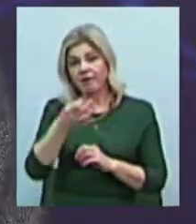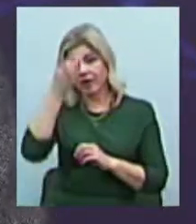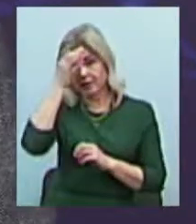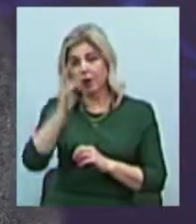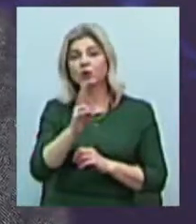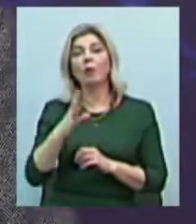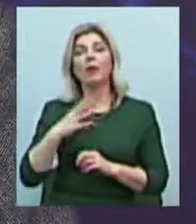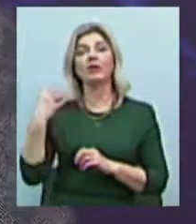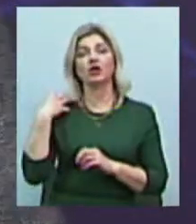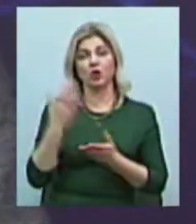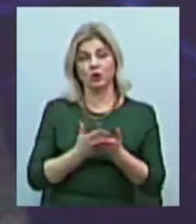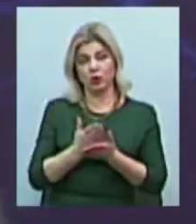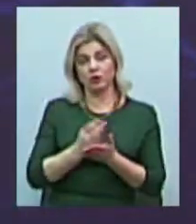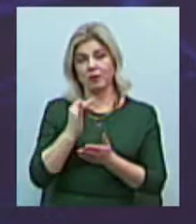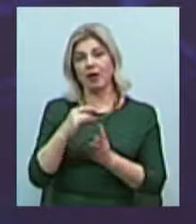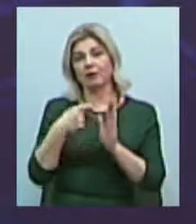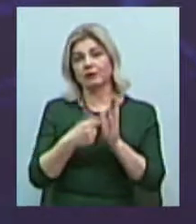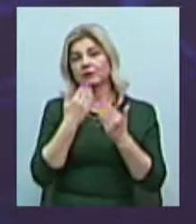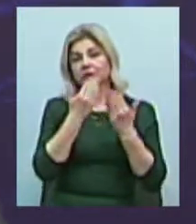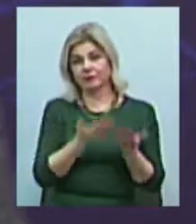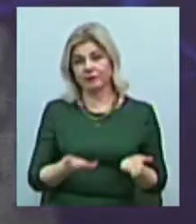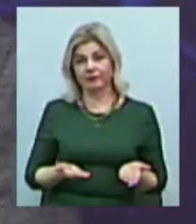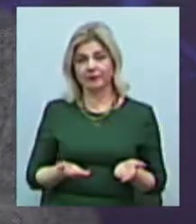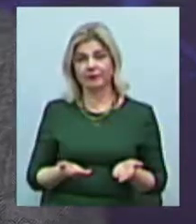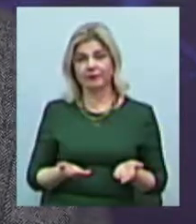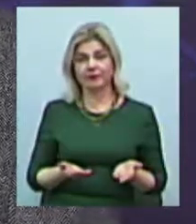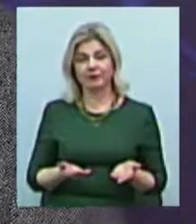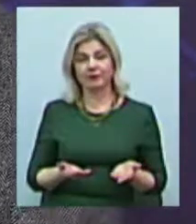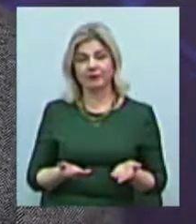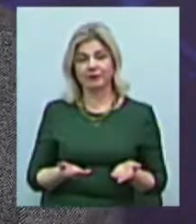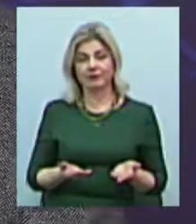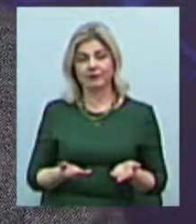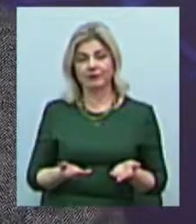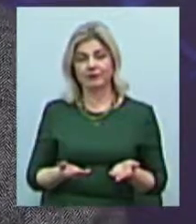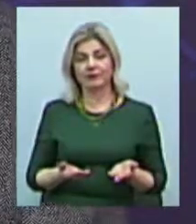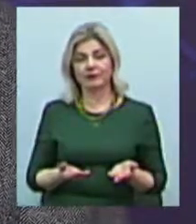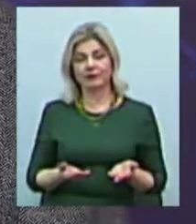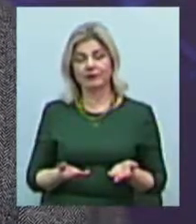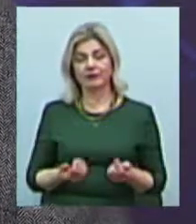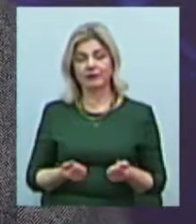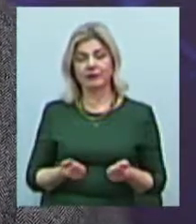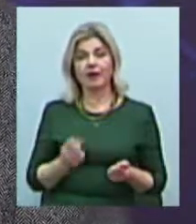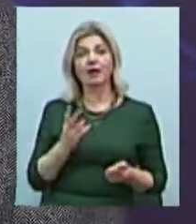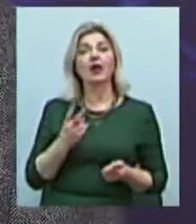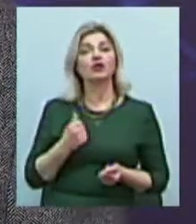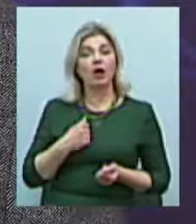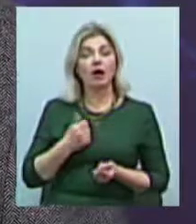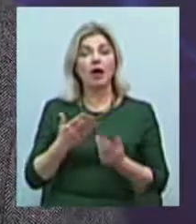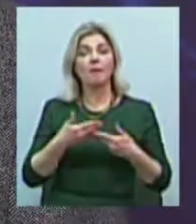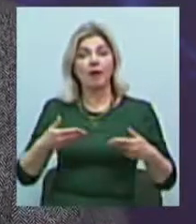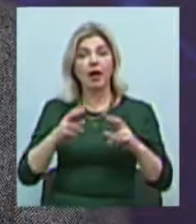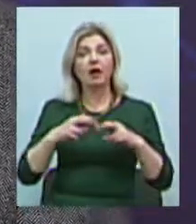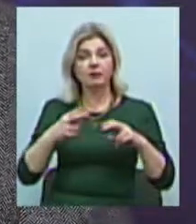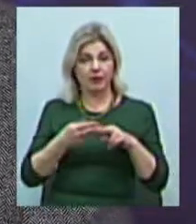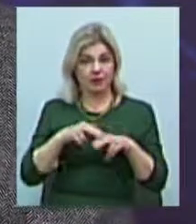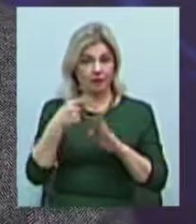служби, ну і за дурною головою, там, знаєте, промовом далі, як можна сказати. На жаль, ми розбиралися в цьому